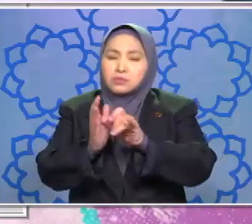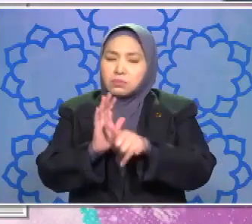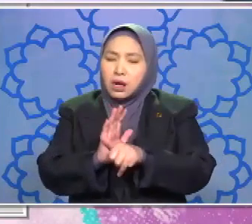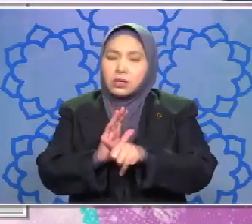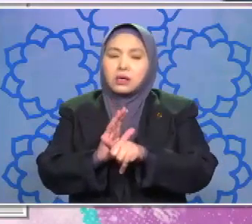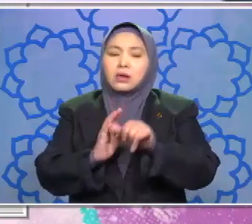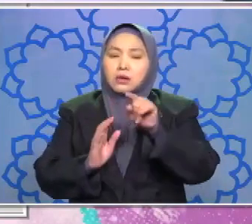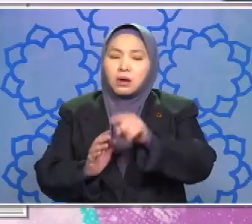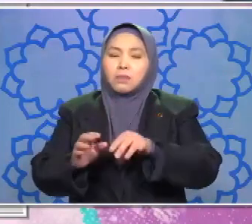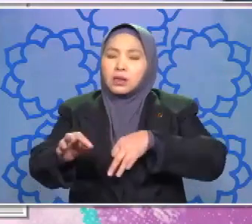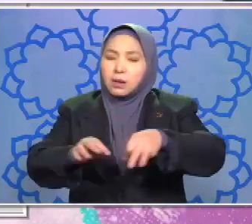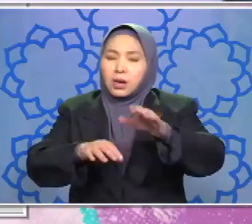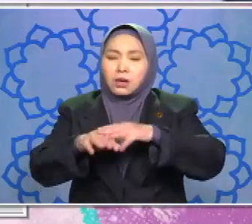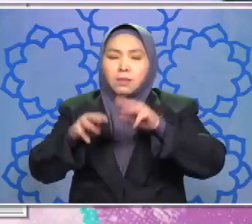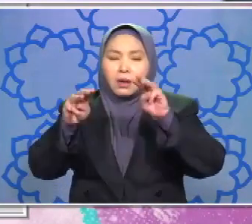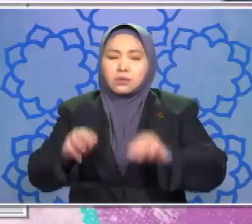وَلَعَلَّهُمْ